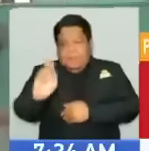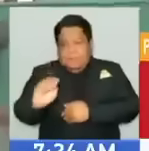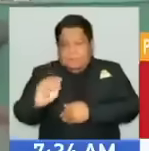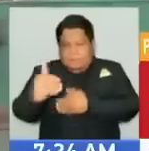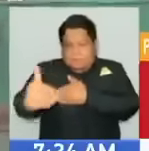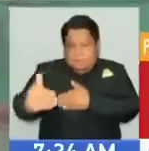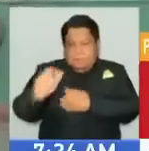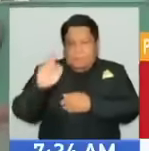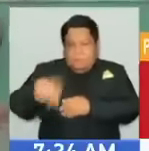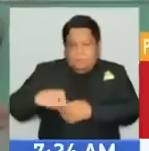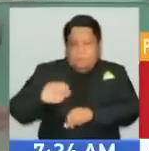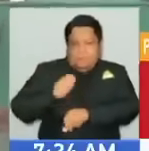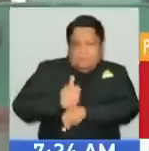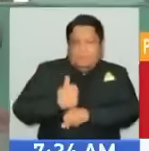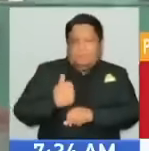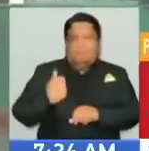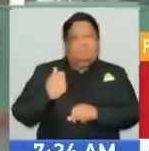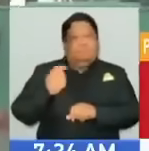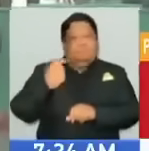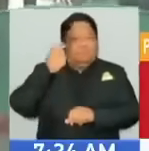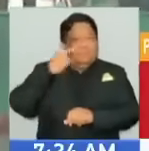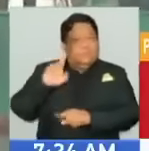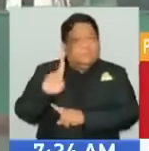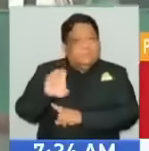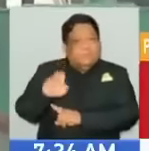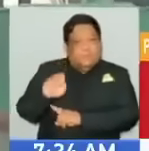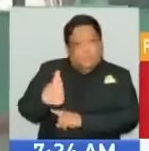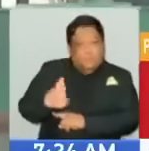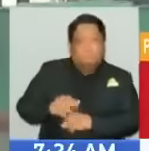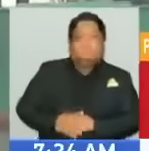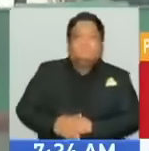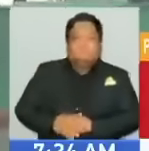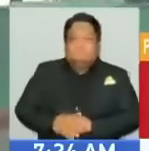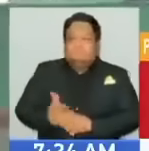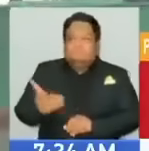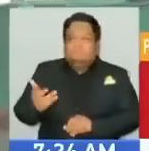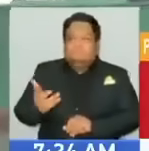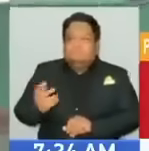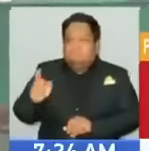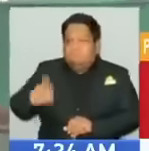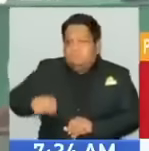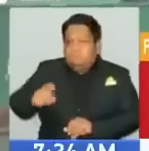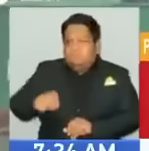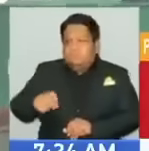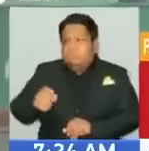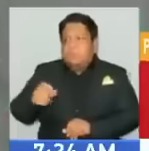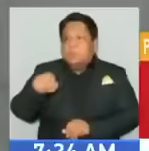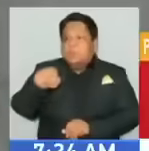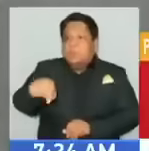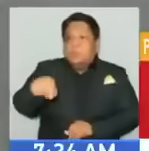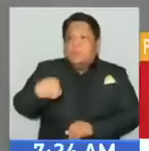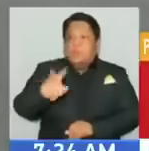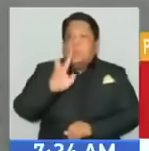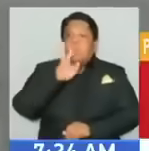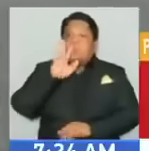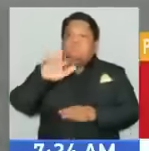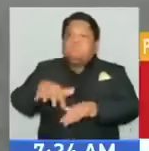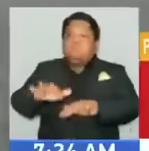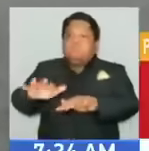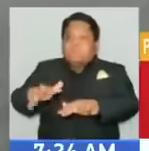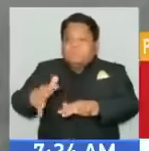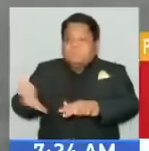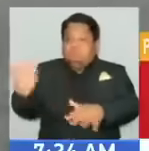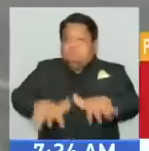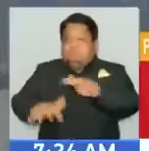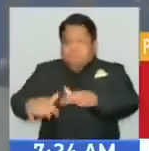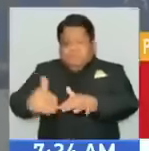by DNR. Kaya kailangang wag mag-reclamation doon sa 3 kilometer buffer zone namin kasi yun ang